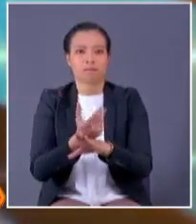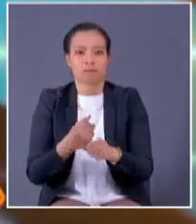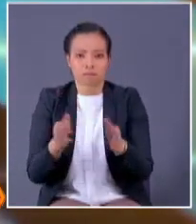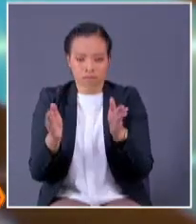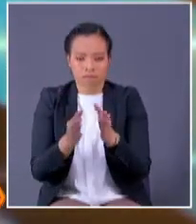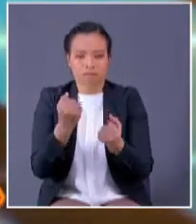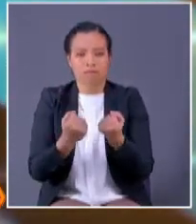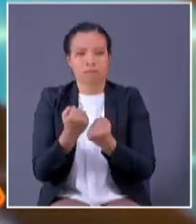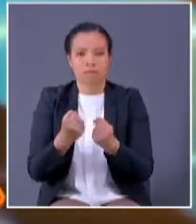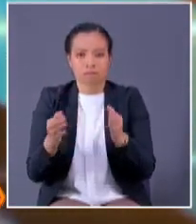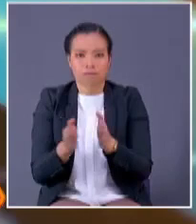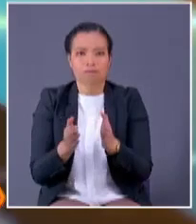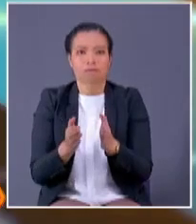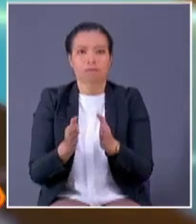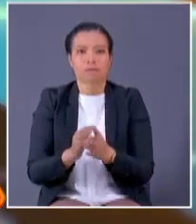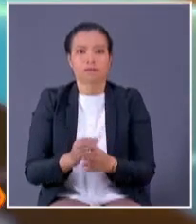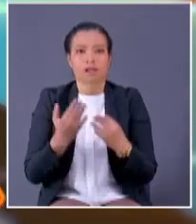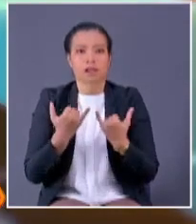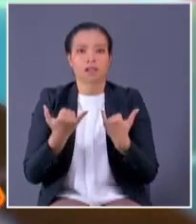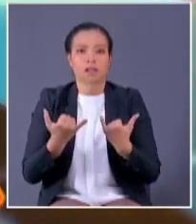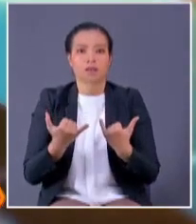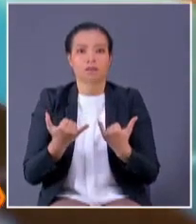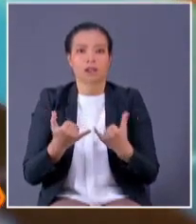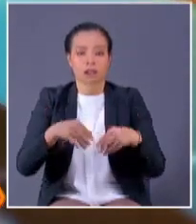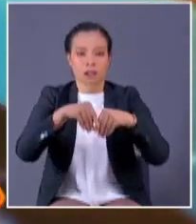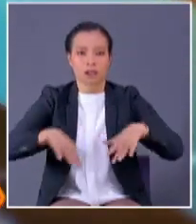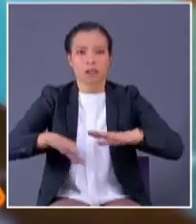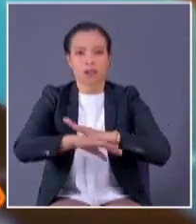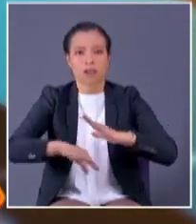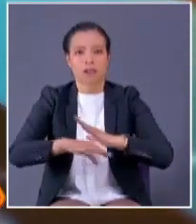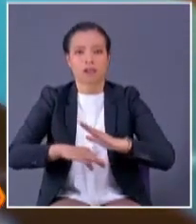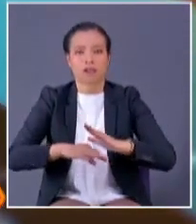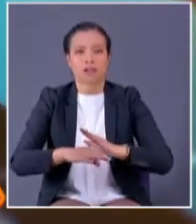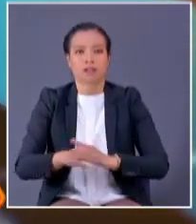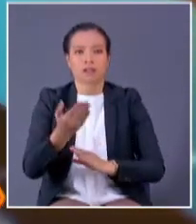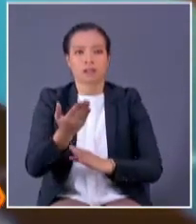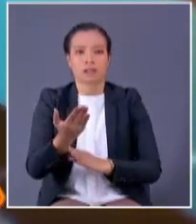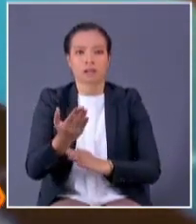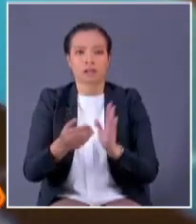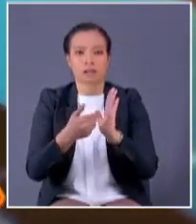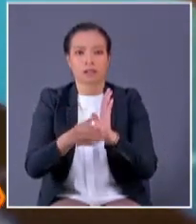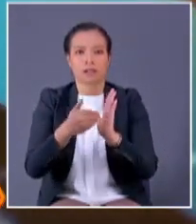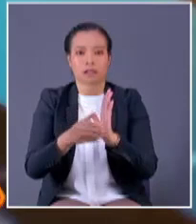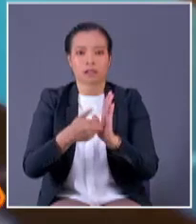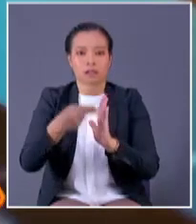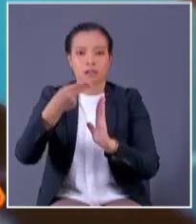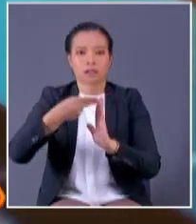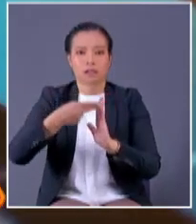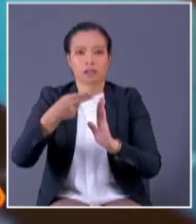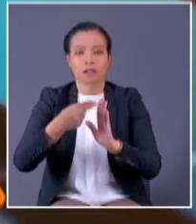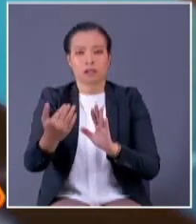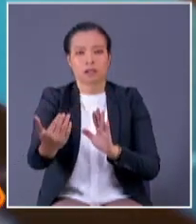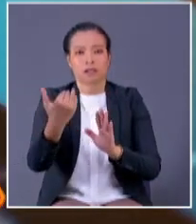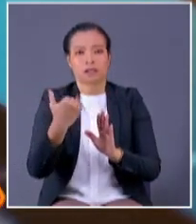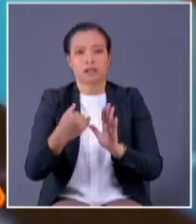ช่ ครับ นะครับแล้วก็ถ้าทุกวันนี้ไม่มีโครงสร้างพื้นฐานมารองรับอย่างเช่นรถมาจากอีสานหนองคายอะไรจะเข้ามา